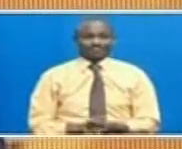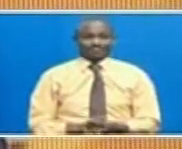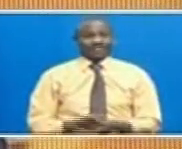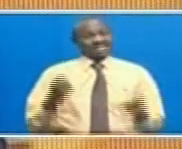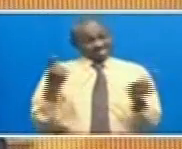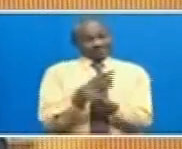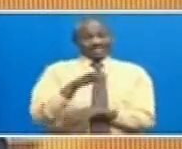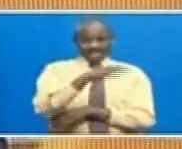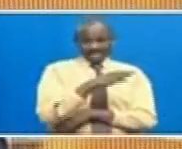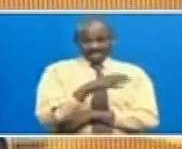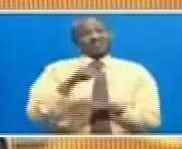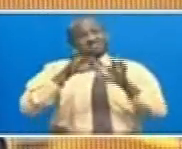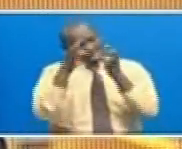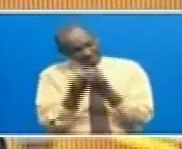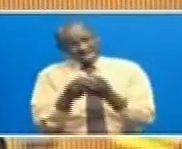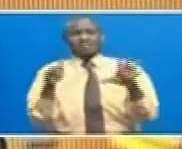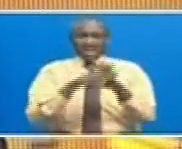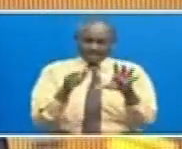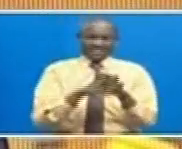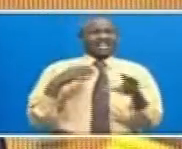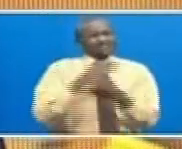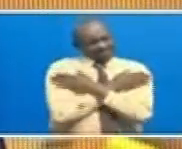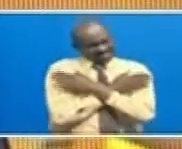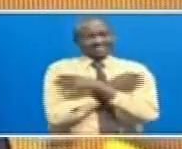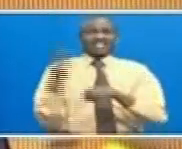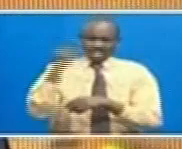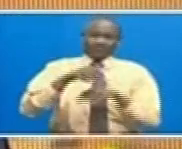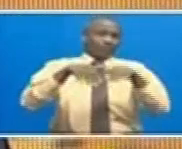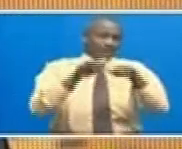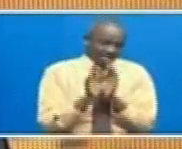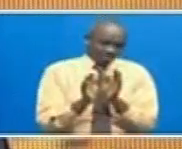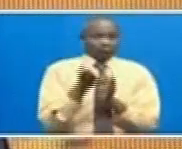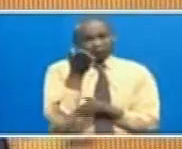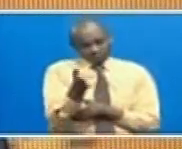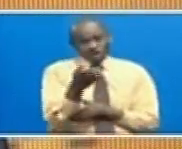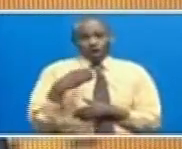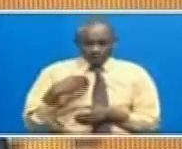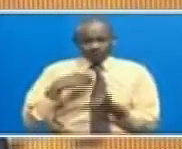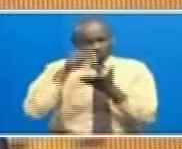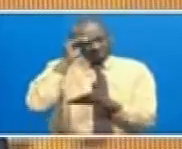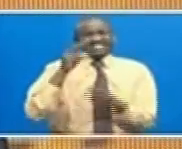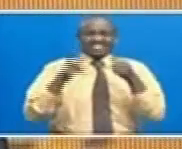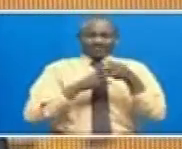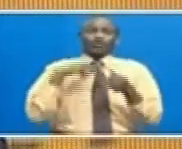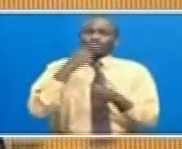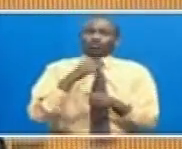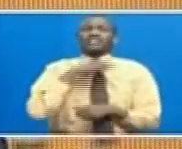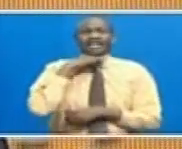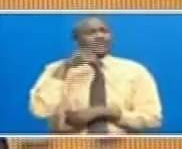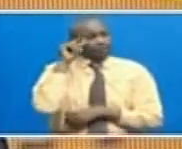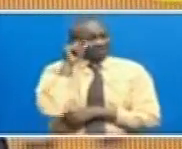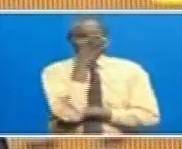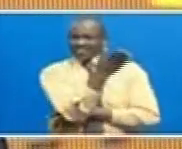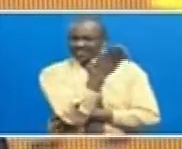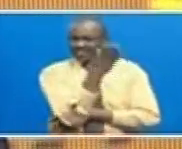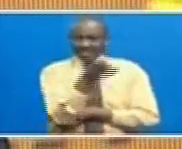Kwingineko ni kwamba familia, jamaa na hata marafiki walijumuika kwa ibada ya wafu ya wanafunzi saba walioangamia kwenye ufuo wa Diani